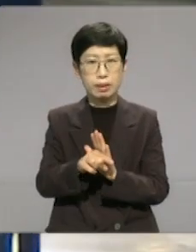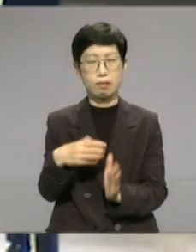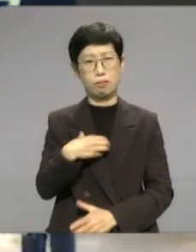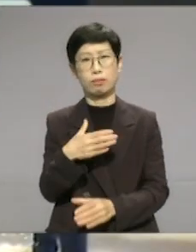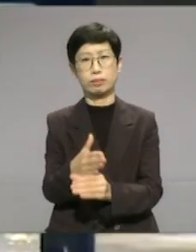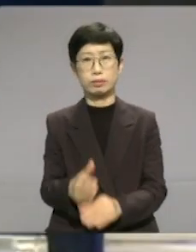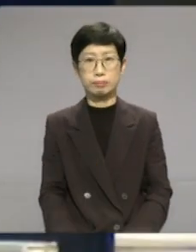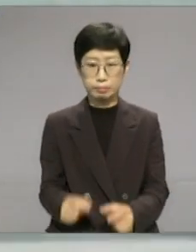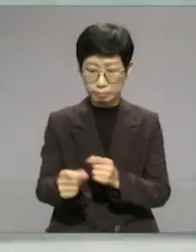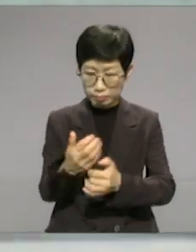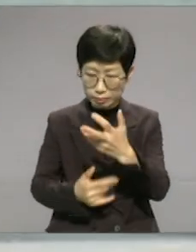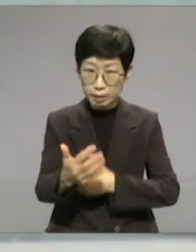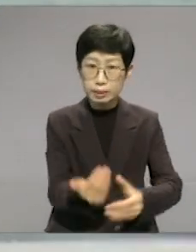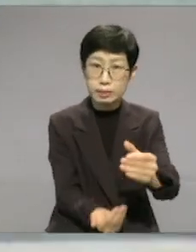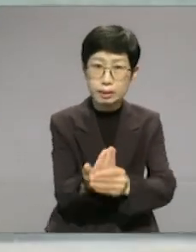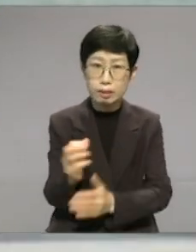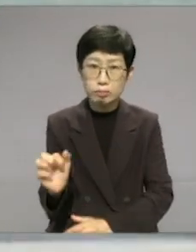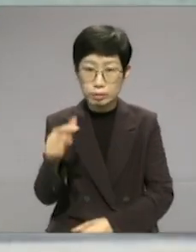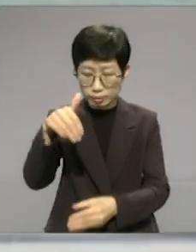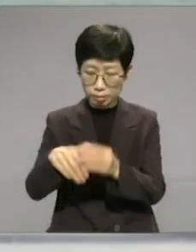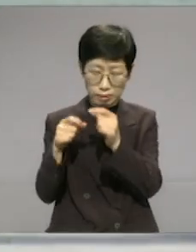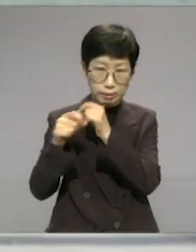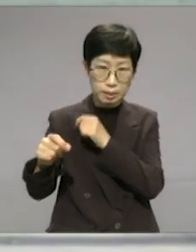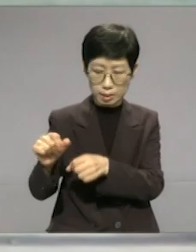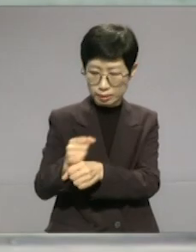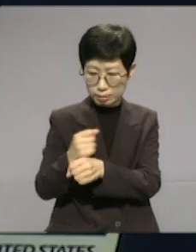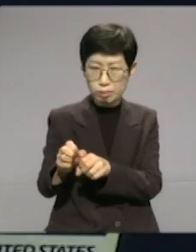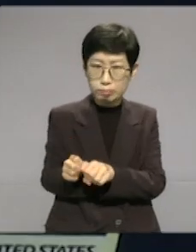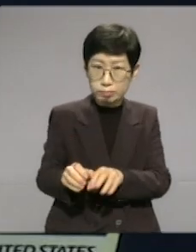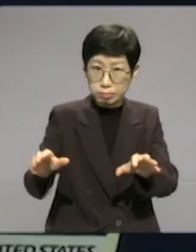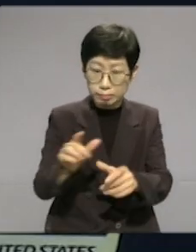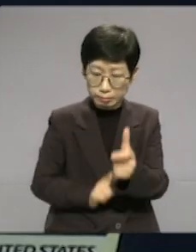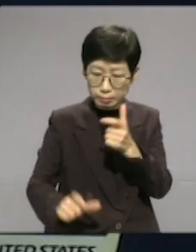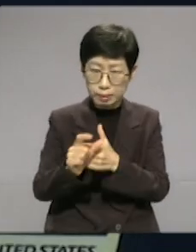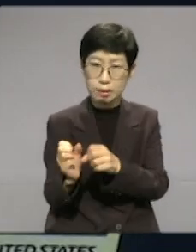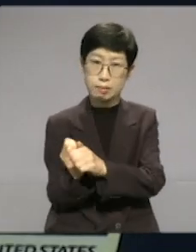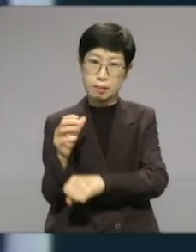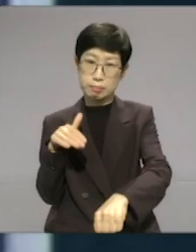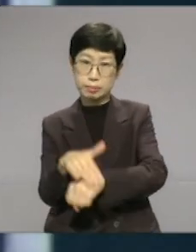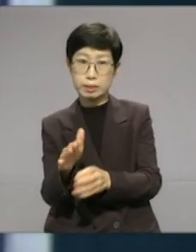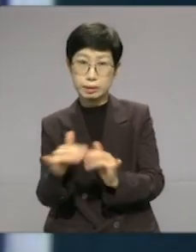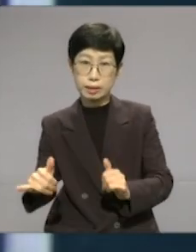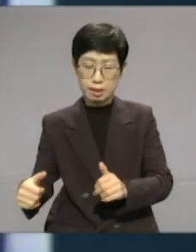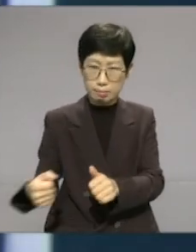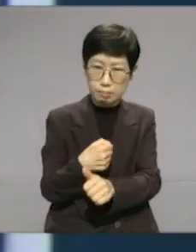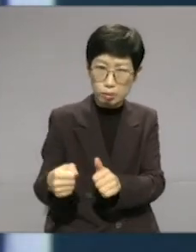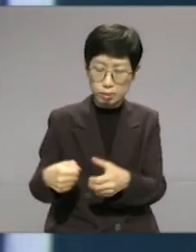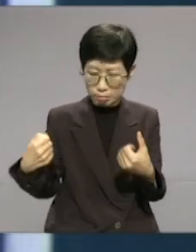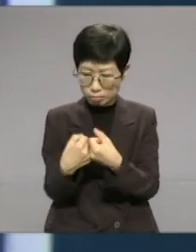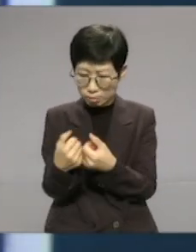사건이 선거 사기 같은 음모론을 강화하고 극단주의자들이 폭력에 가말 동기를 줄 수 있다는 지적도